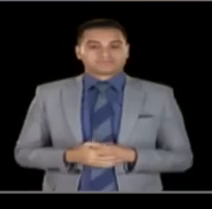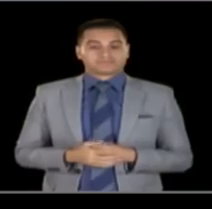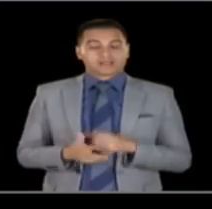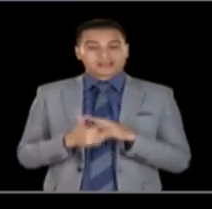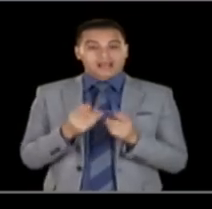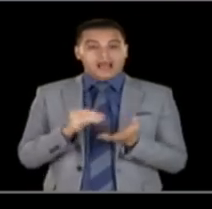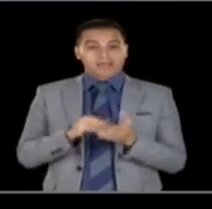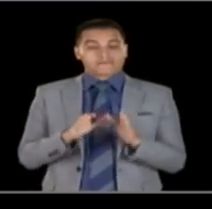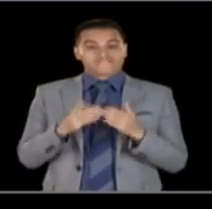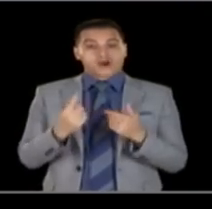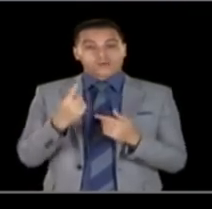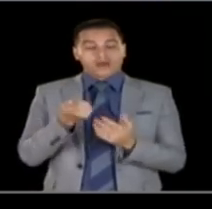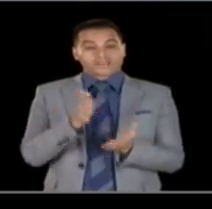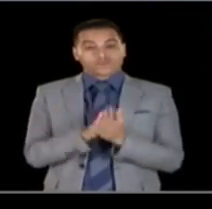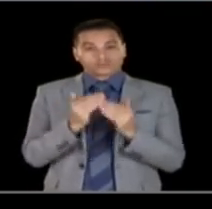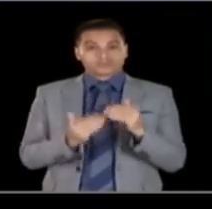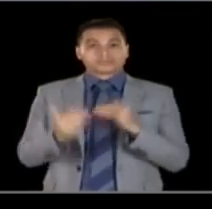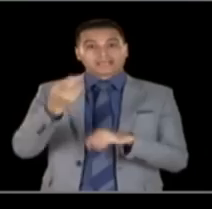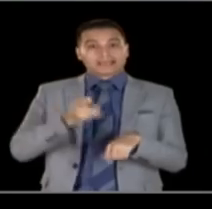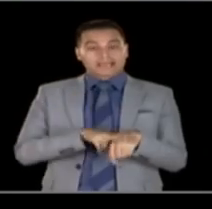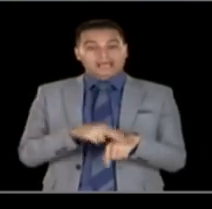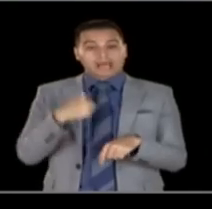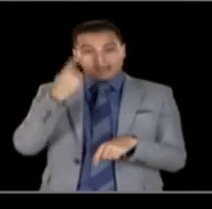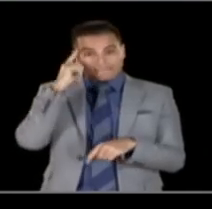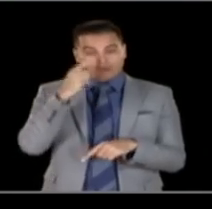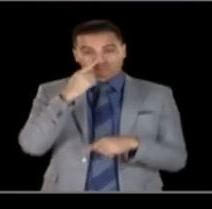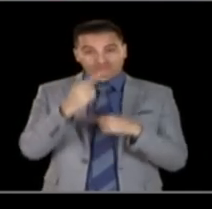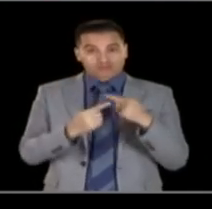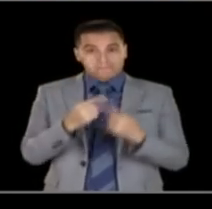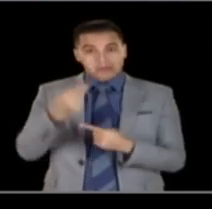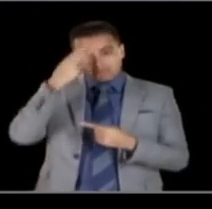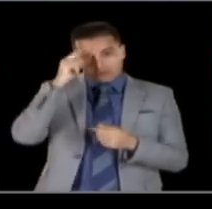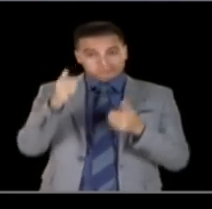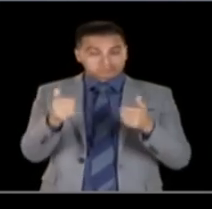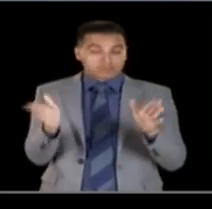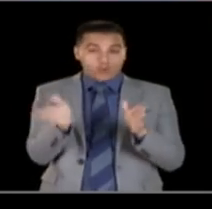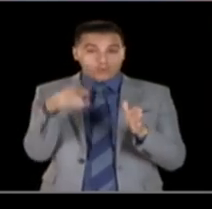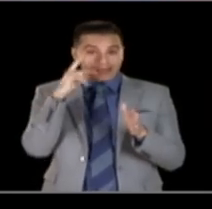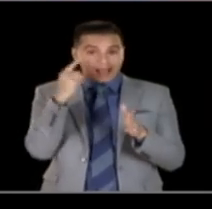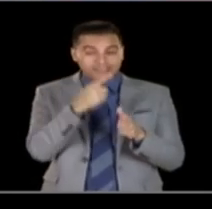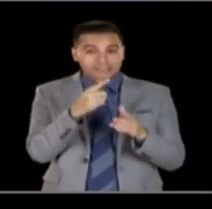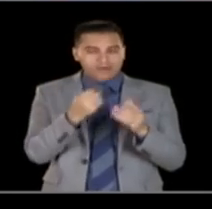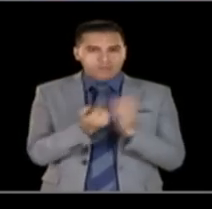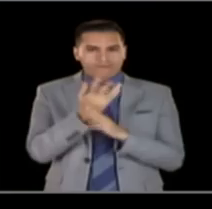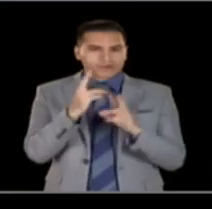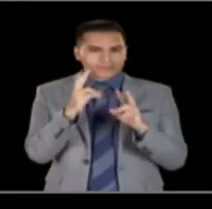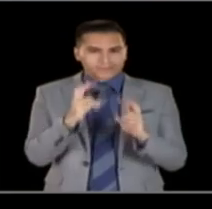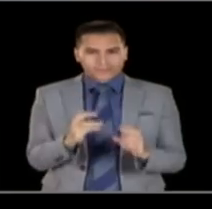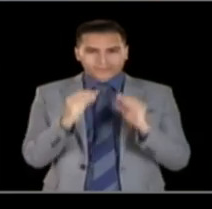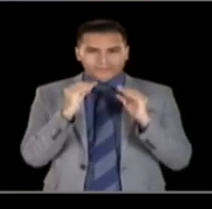ثلاث نقاط هيدوا الأمل لأي فريق علشان يكمل في البطولة. الحوت الأزرق فجأة